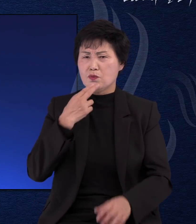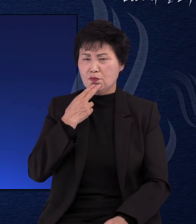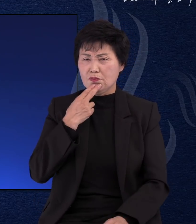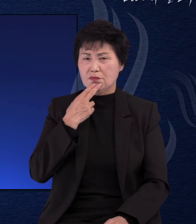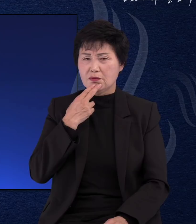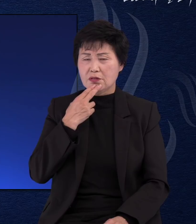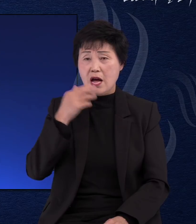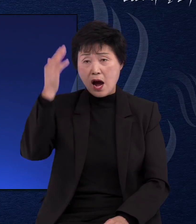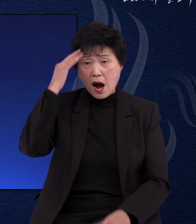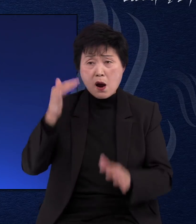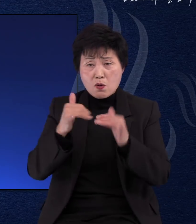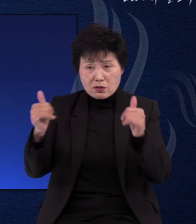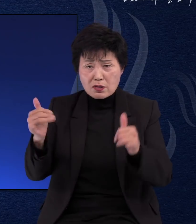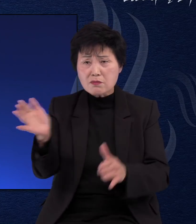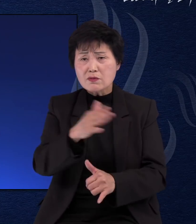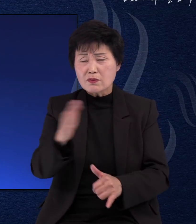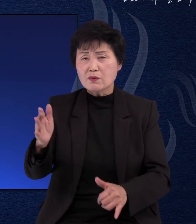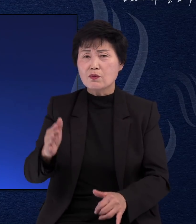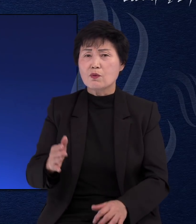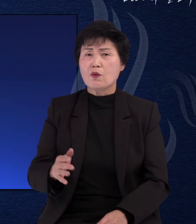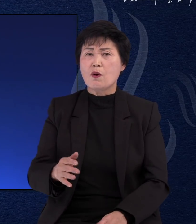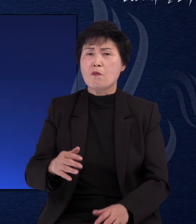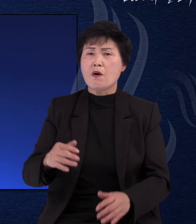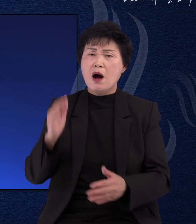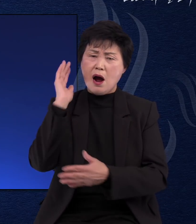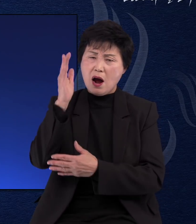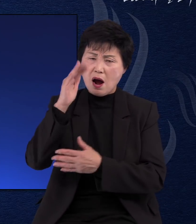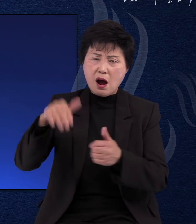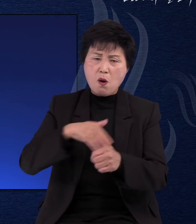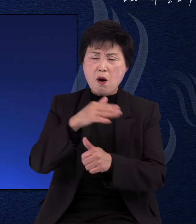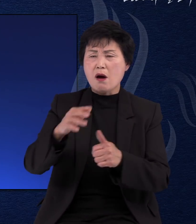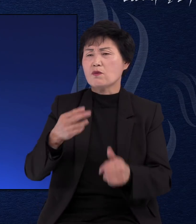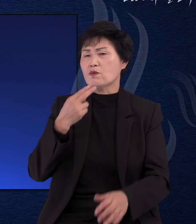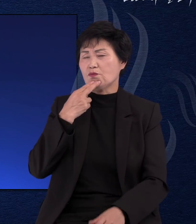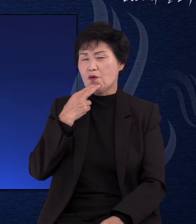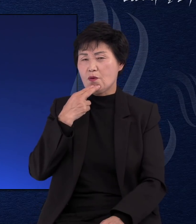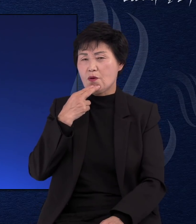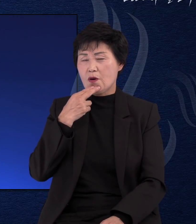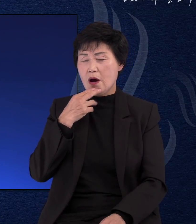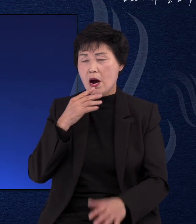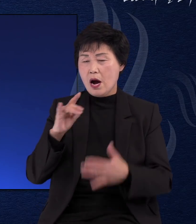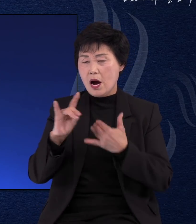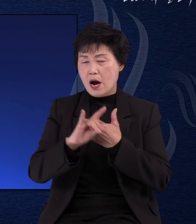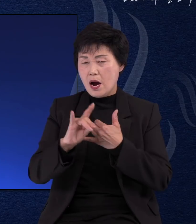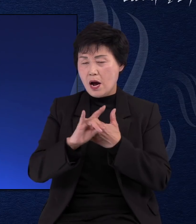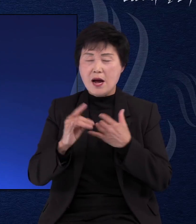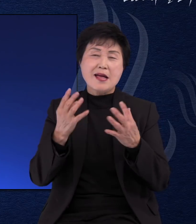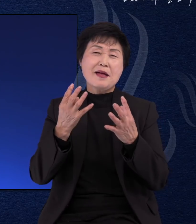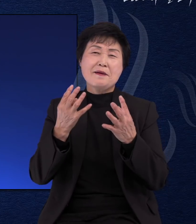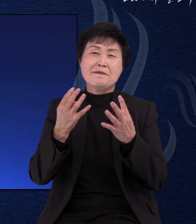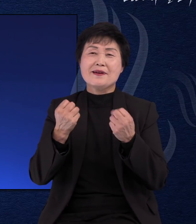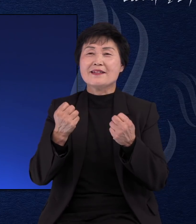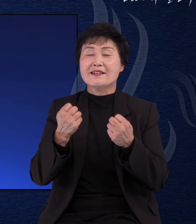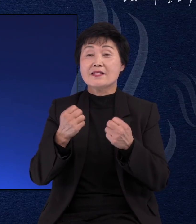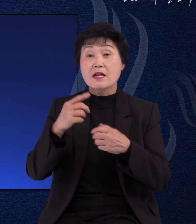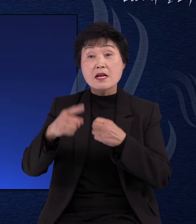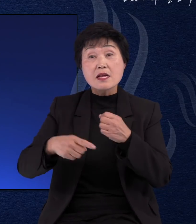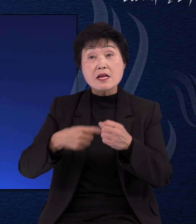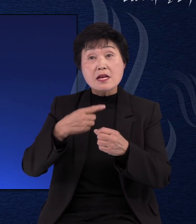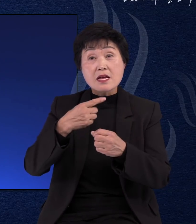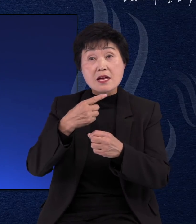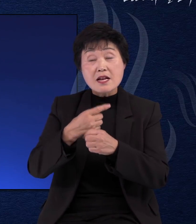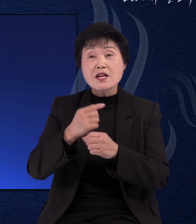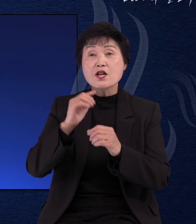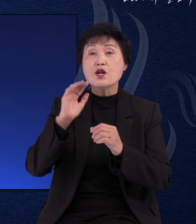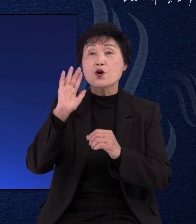사람이라도 있어야지, 뭘 목회적 환경이 돼, 핑계거리는 수만 가지가 되더군요. 1년이 되던 해에 전화 한